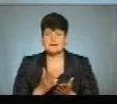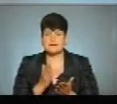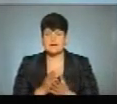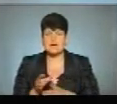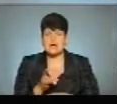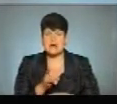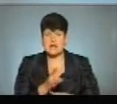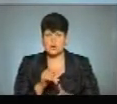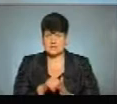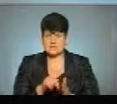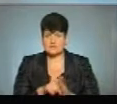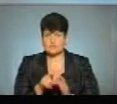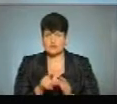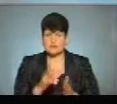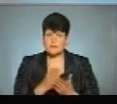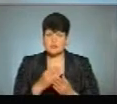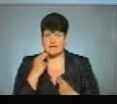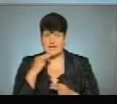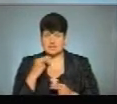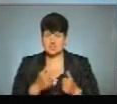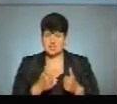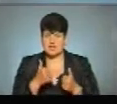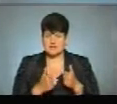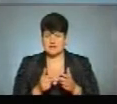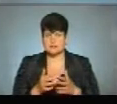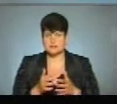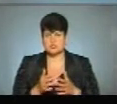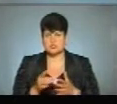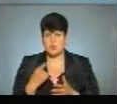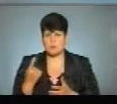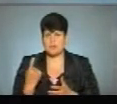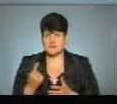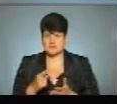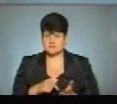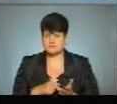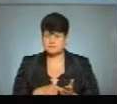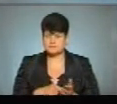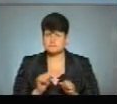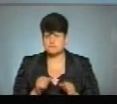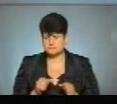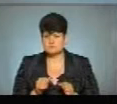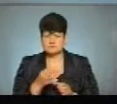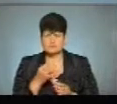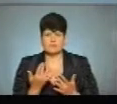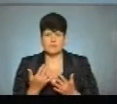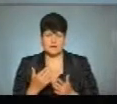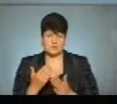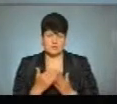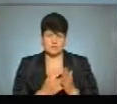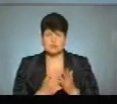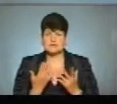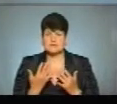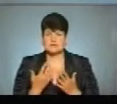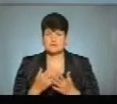містами районного значення, вони посідають кращі рейтинги, ніж багато міст обласного значення. Тут можна визначити кілька категорій, насправді,